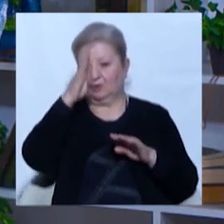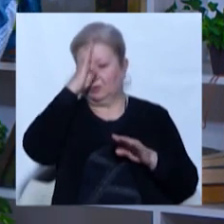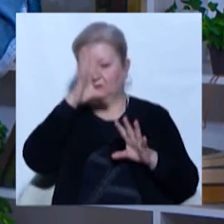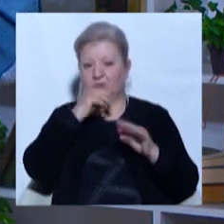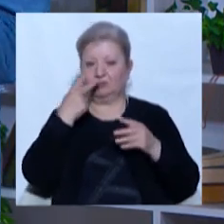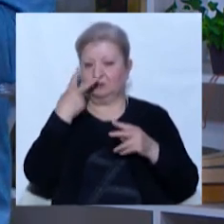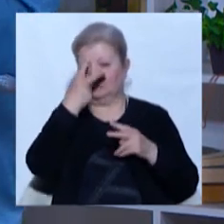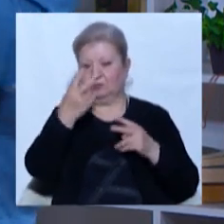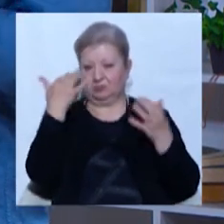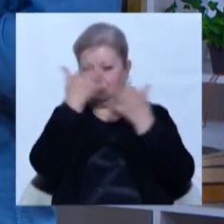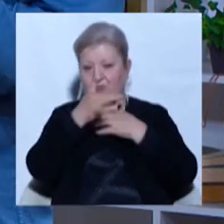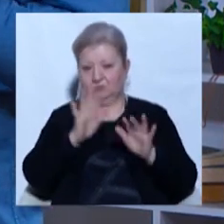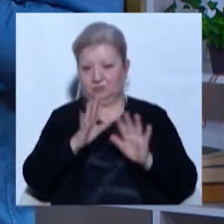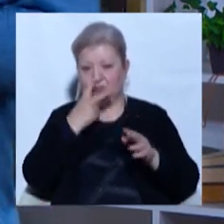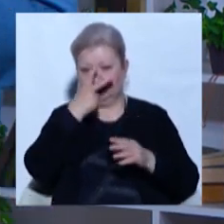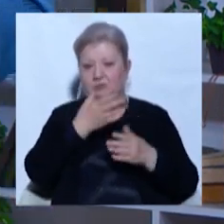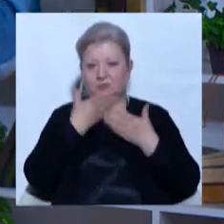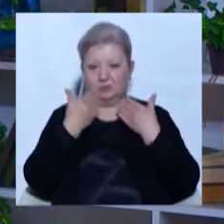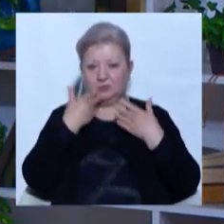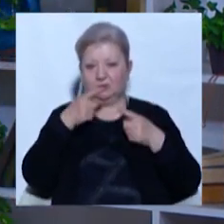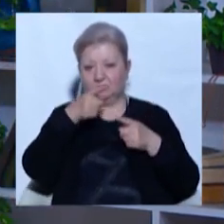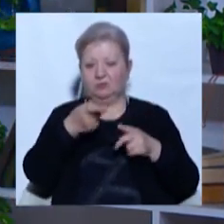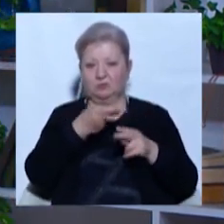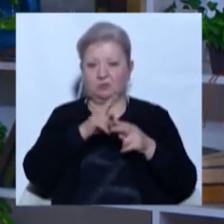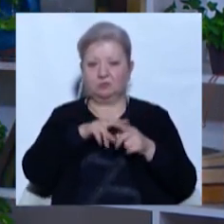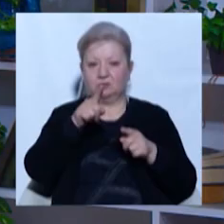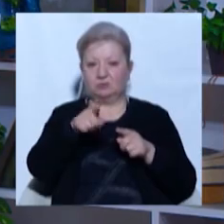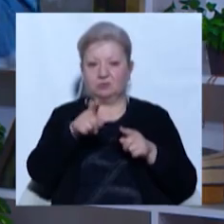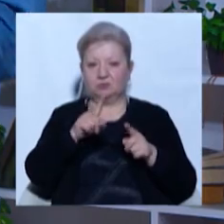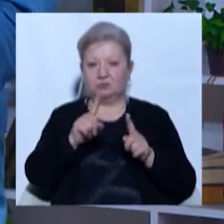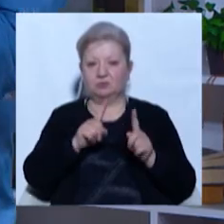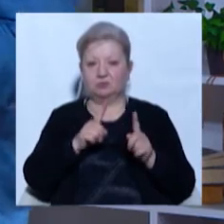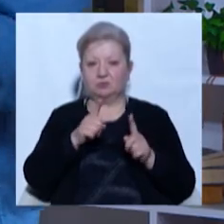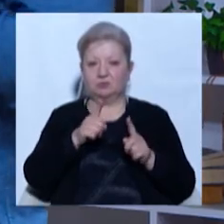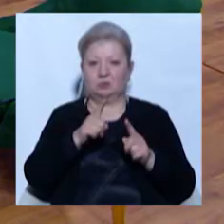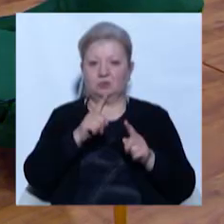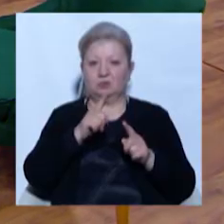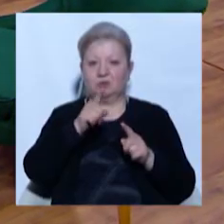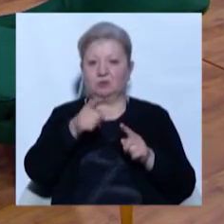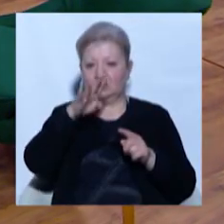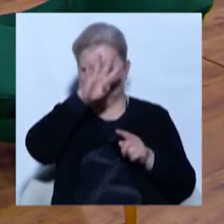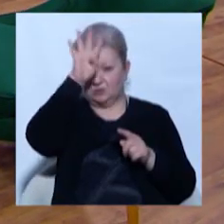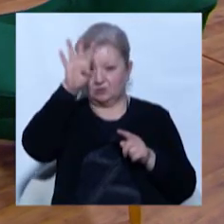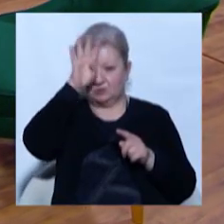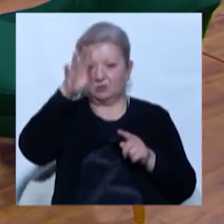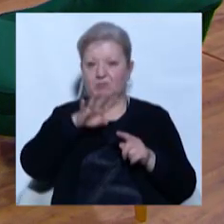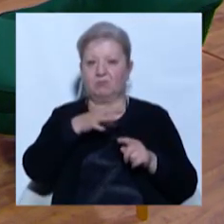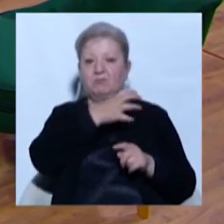კონტროლს ახორციელებდა. ამ ზომებში აუცილებლად უნდა ვიგულისხმოთ ის მომენტი, რომ ირანი